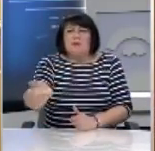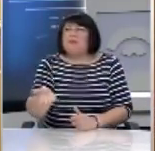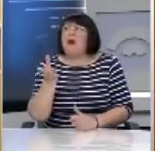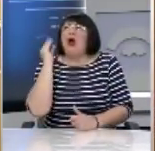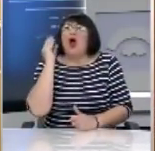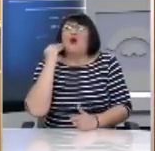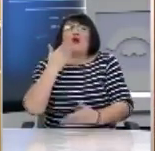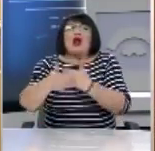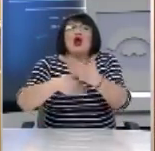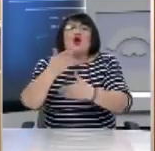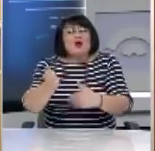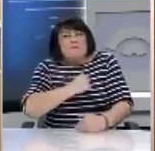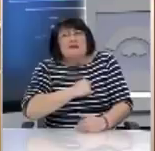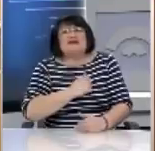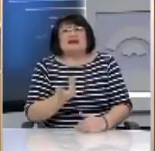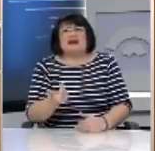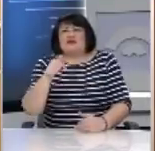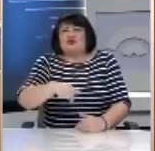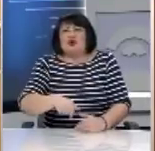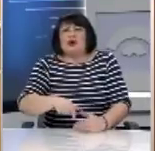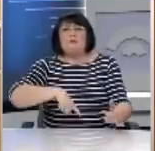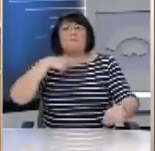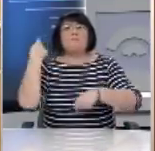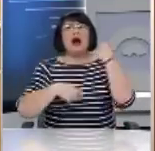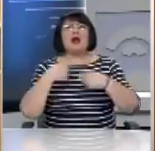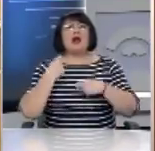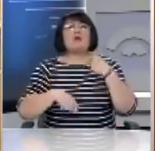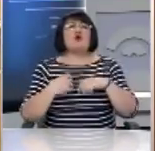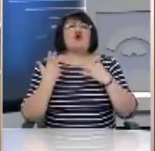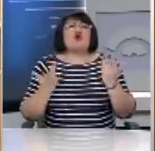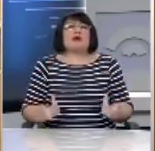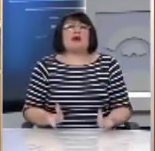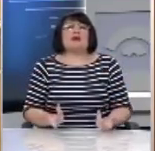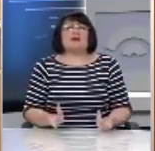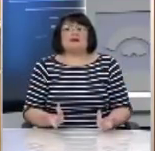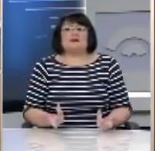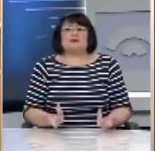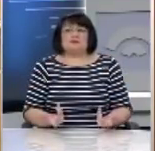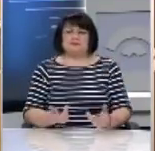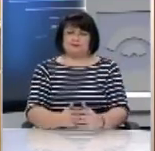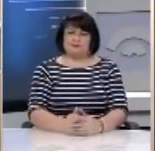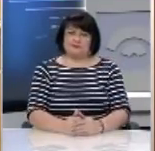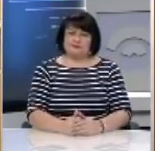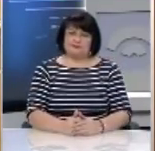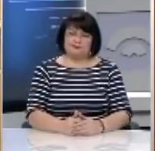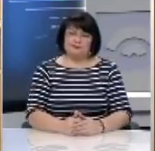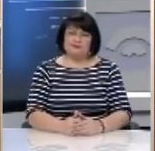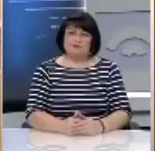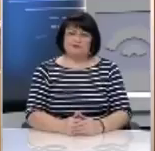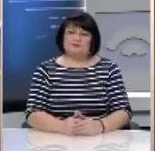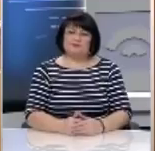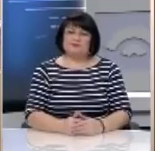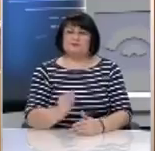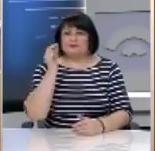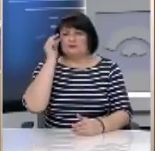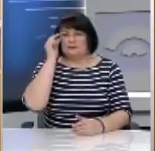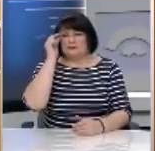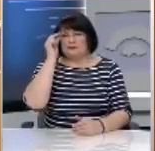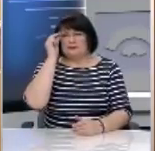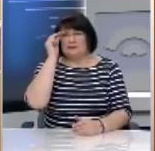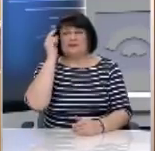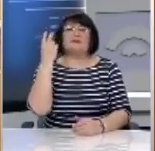τόσα χρόνια και σας πιστέψανε. Γι' αυτό αντιδρούν. Τα βράσινα είναι δικό σας δημιούργημα. Ολό